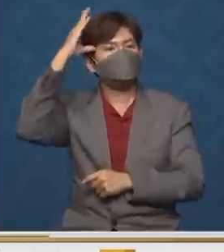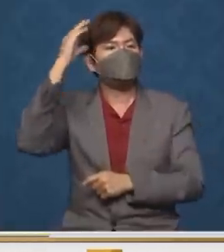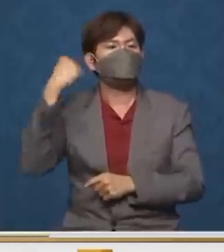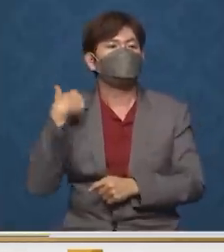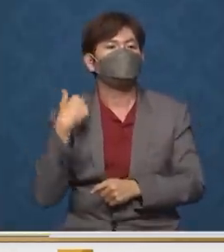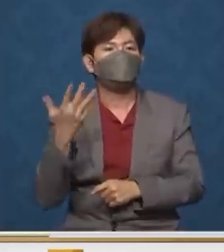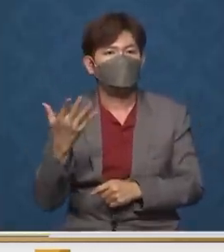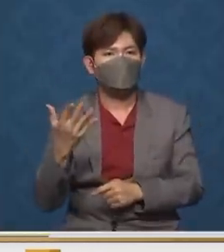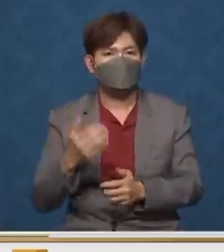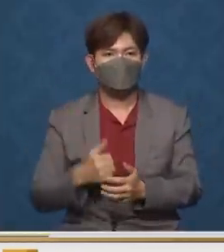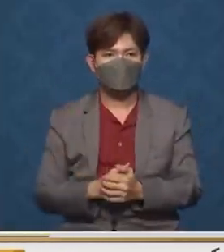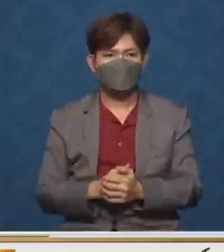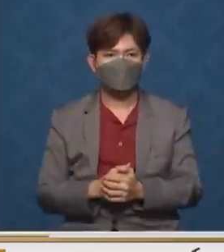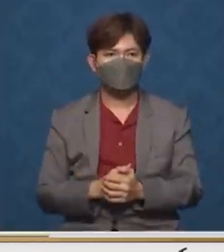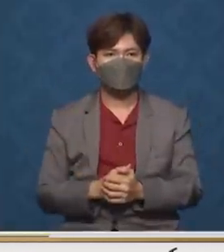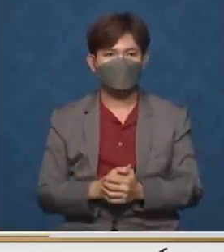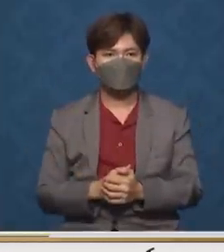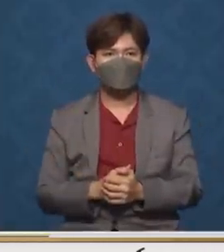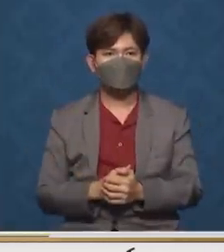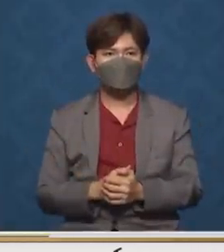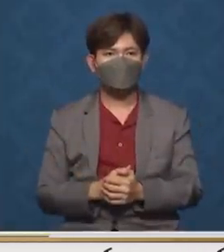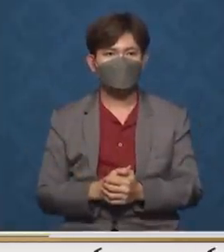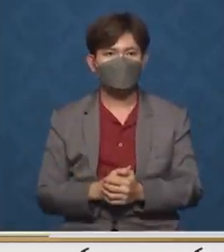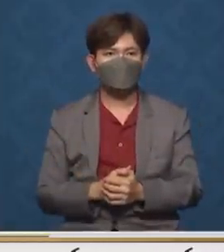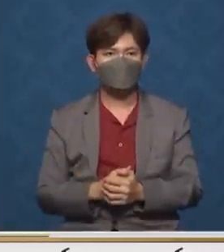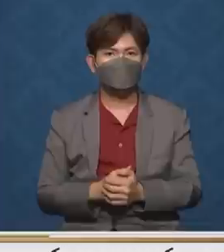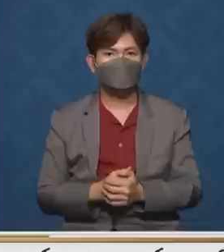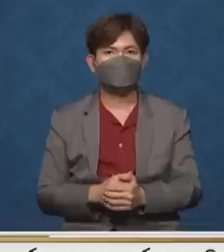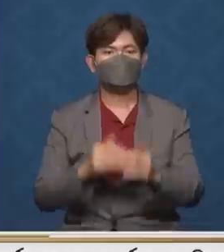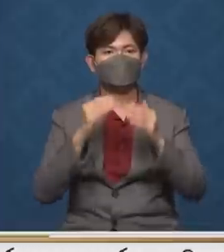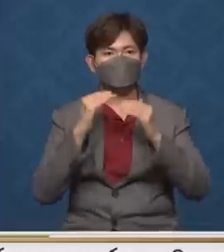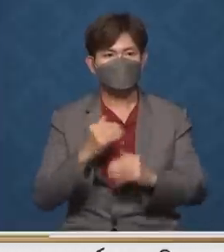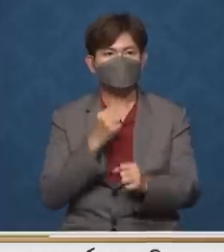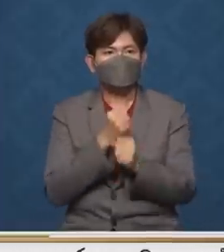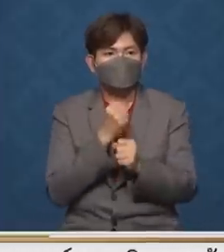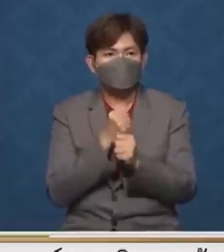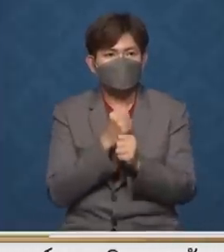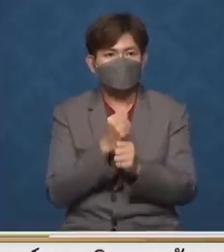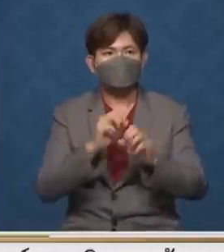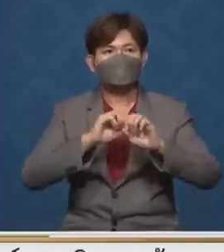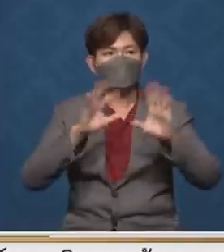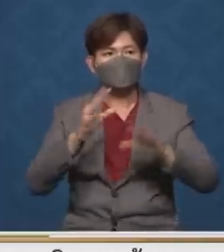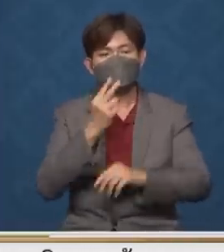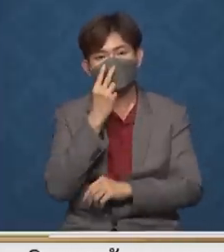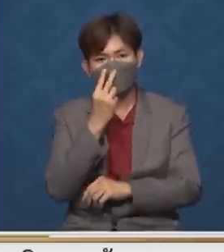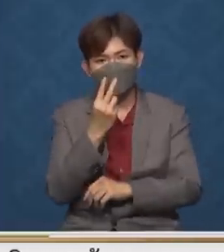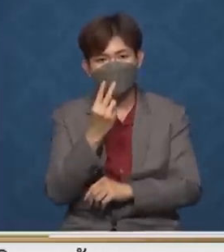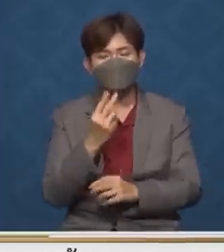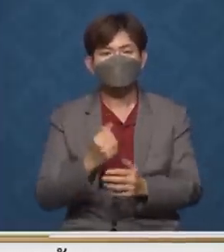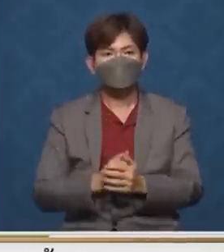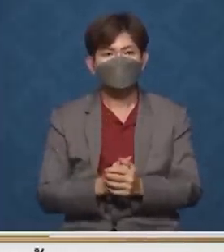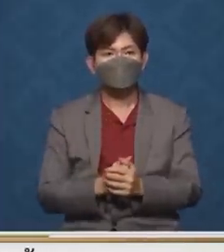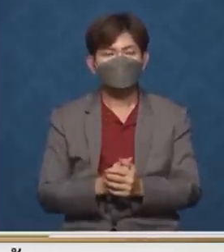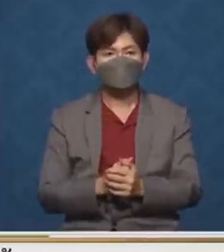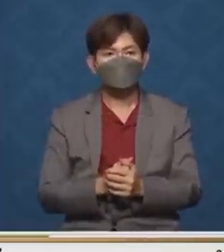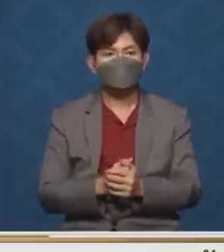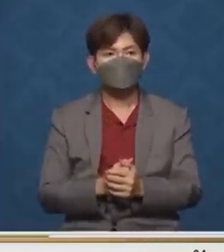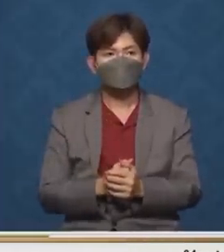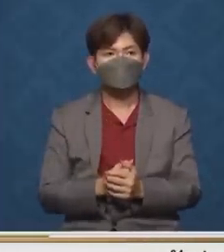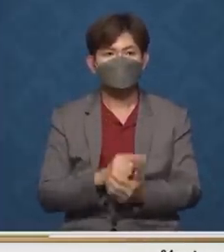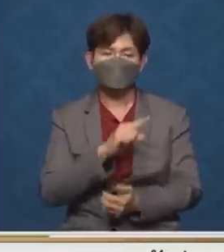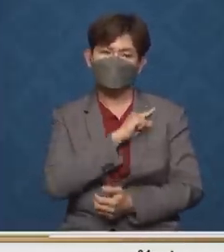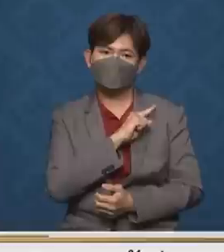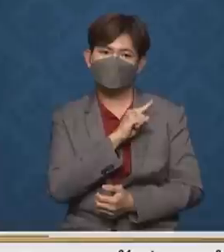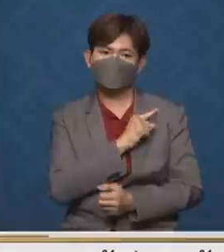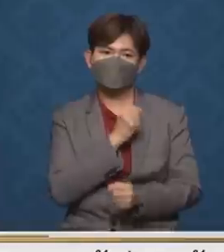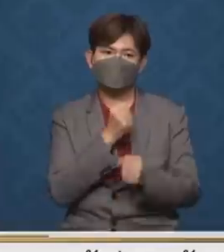นี่ มีการทำงานกัอย่างชัดเจนว่ามันเป็นภร กิ